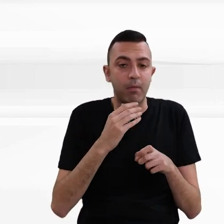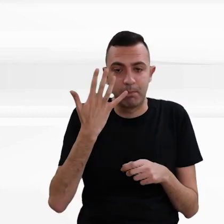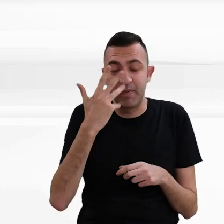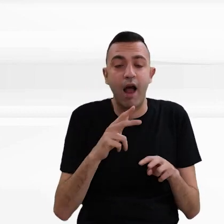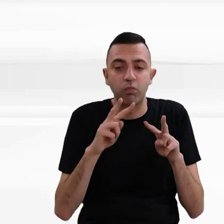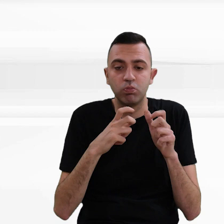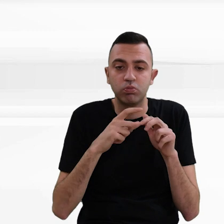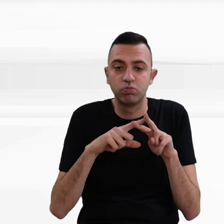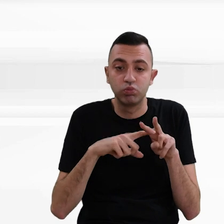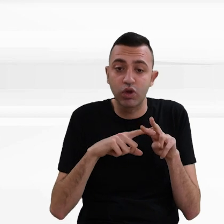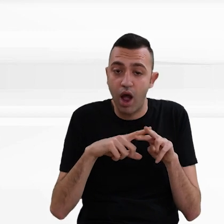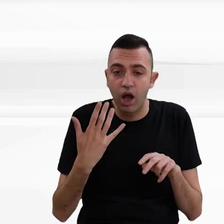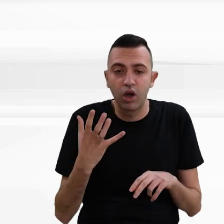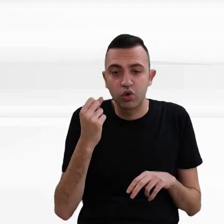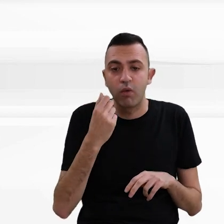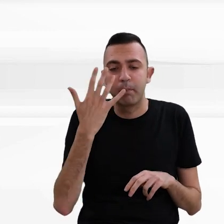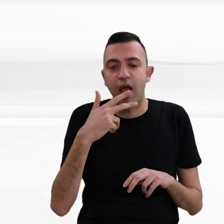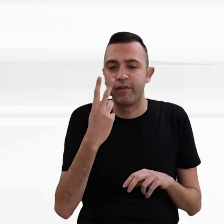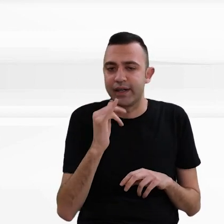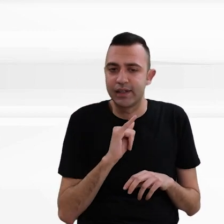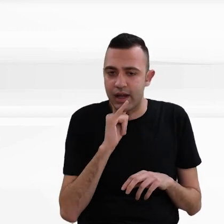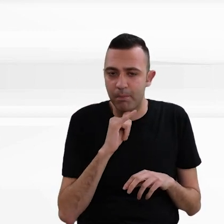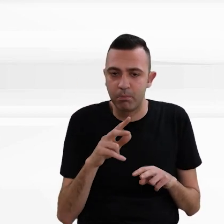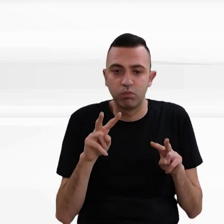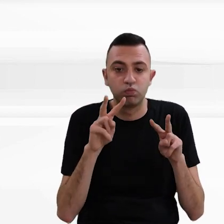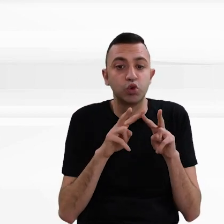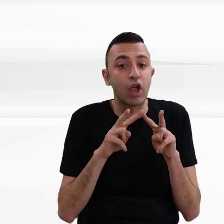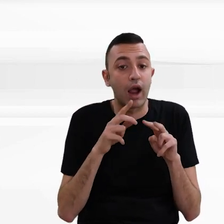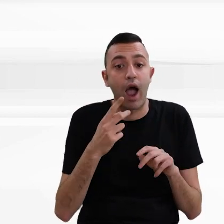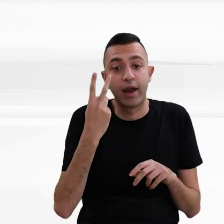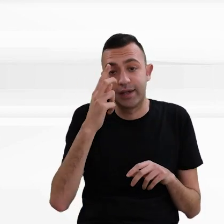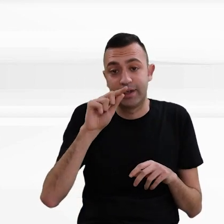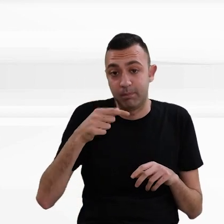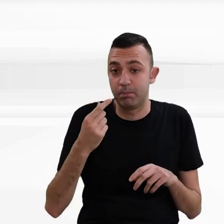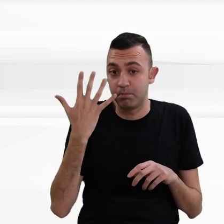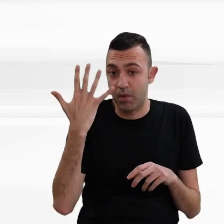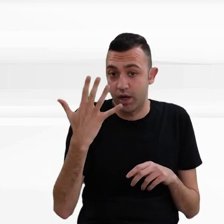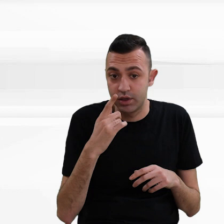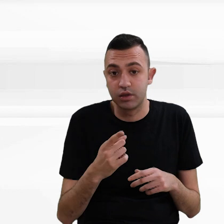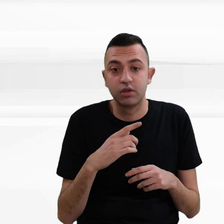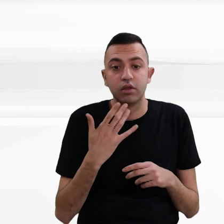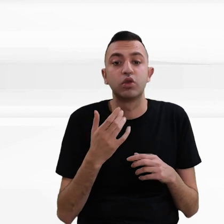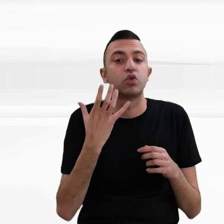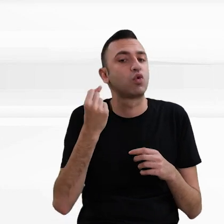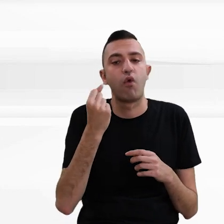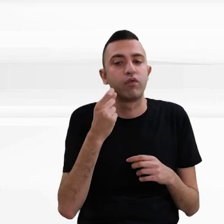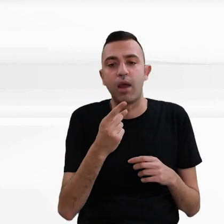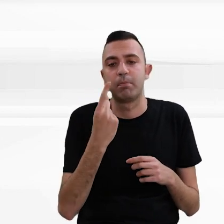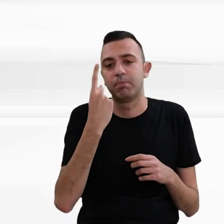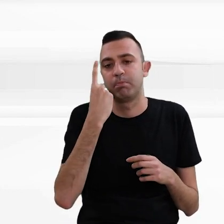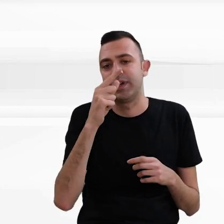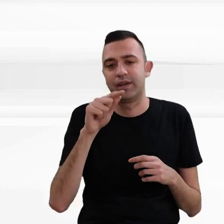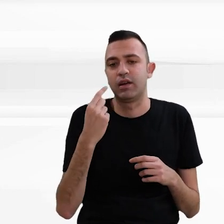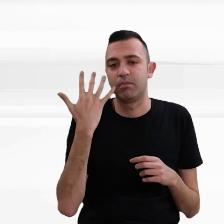plan musakka ve köfte yemiş pilav iki gram dıb musakka iki tam onda 5 gram the ve köfteye